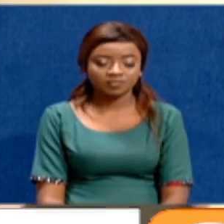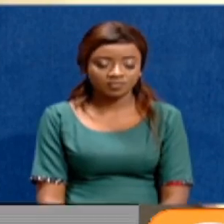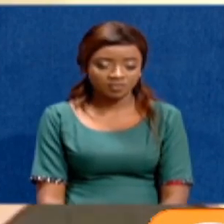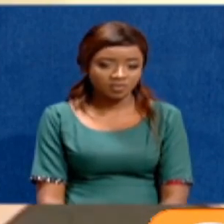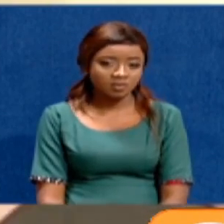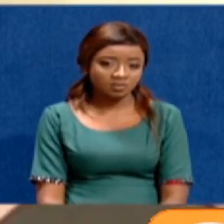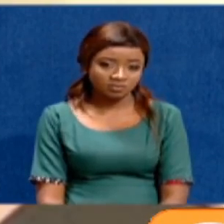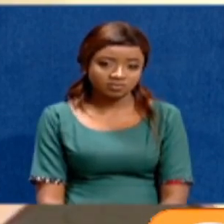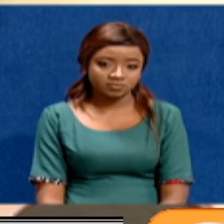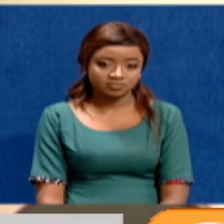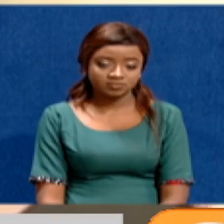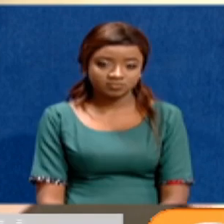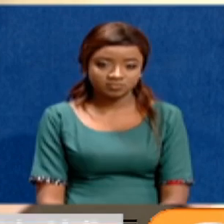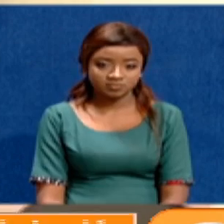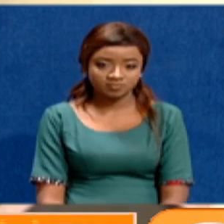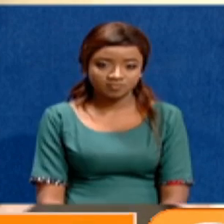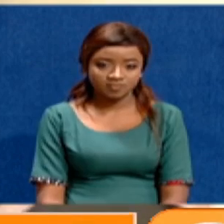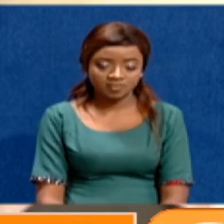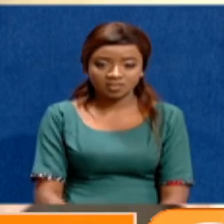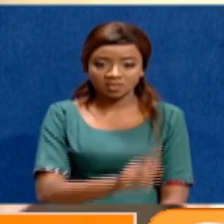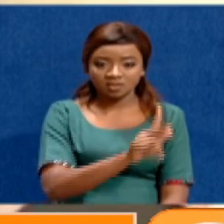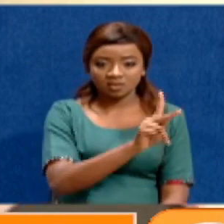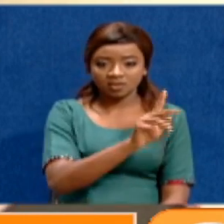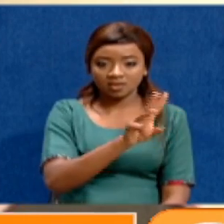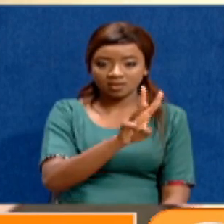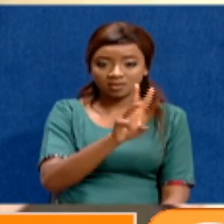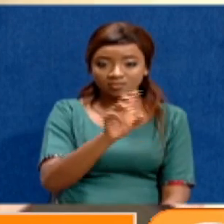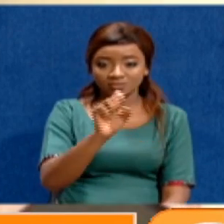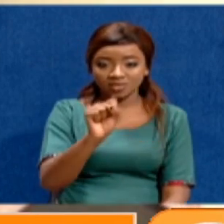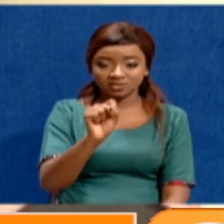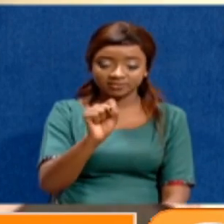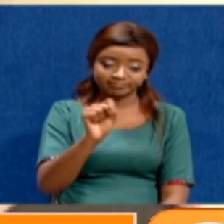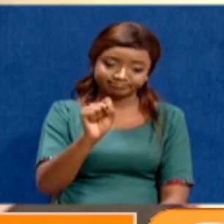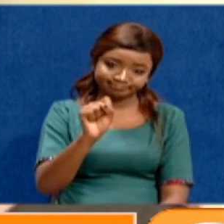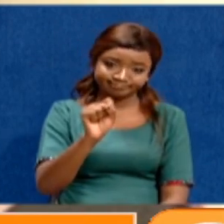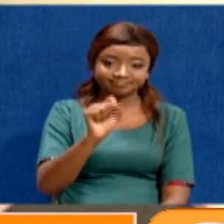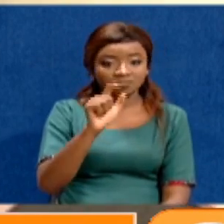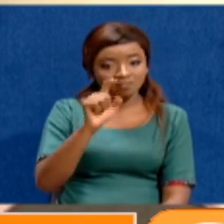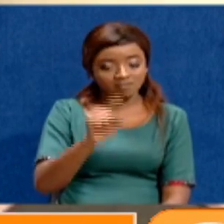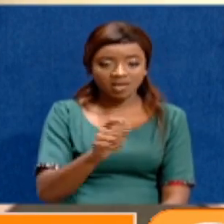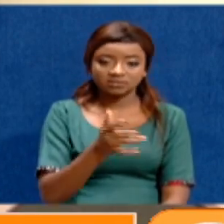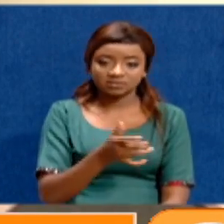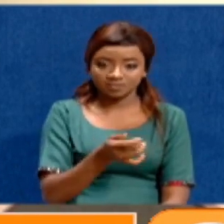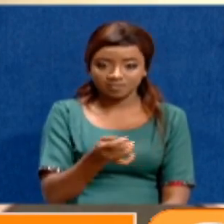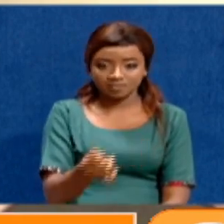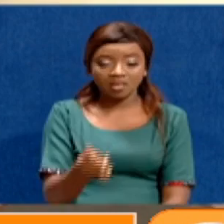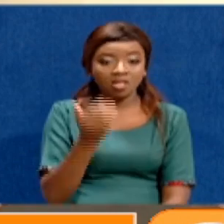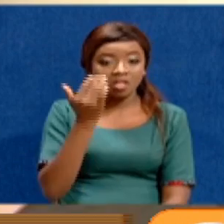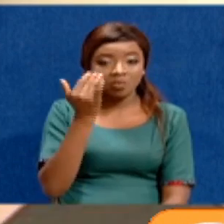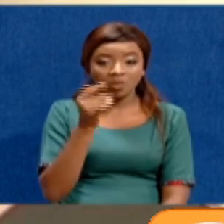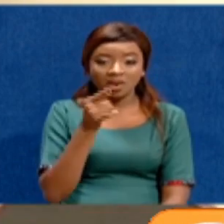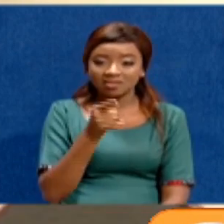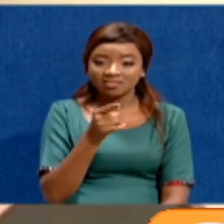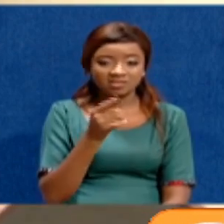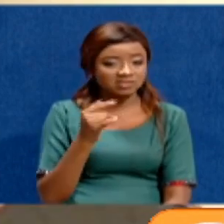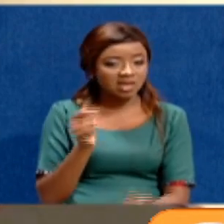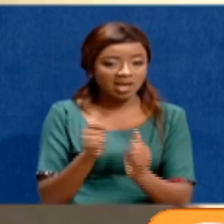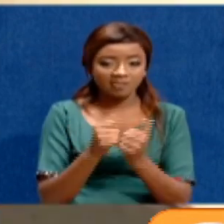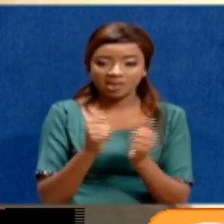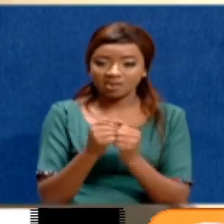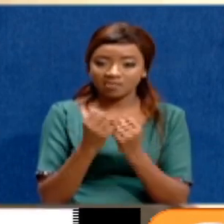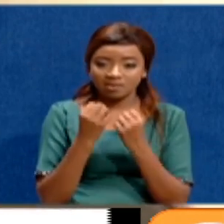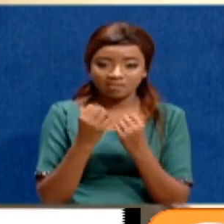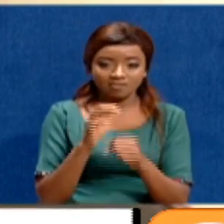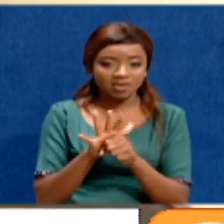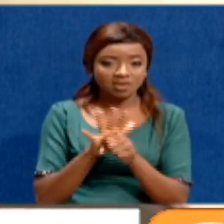Kai nini ya KWS hata nayo inastahili. Kwa sababu hivi vimefanyikana sana. So mimi